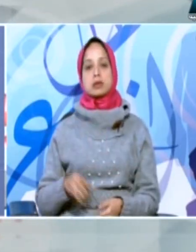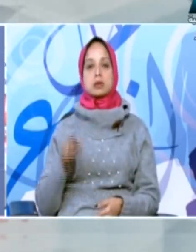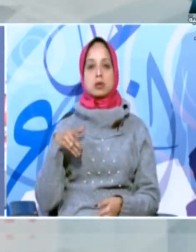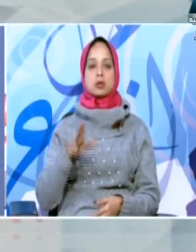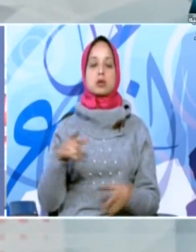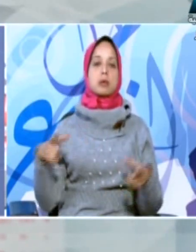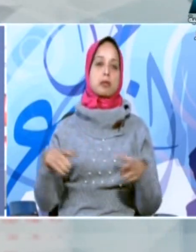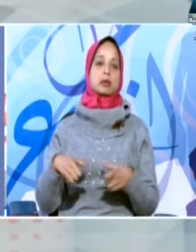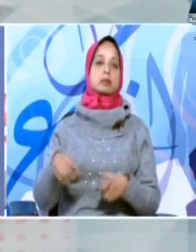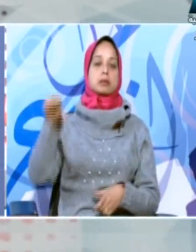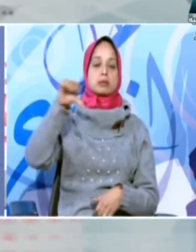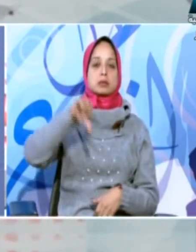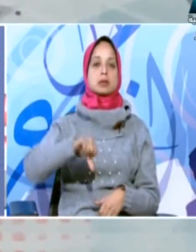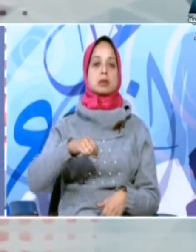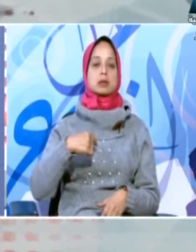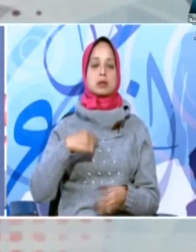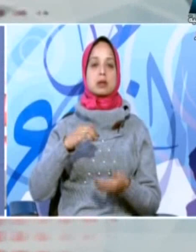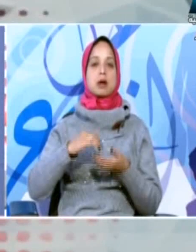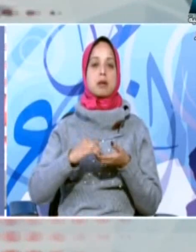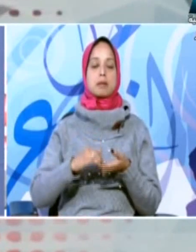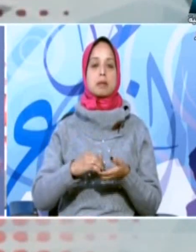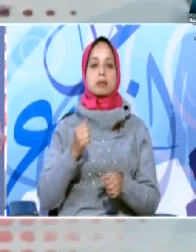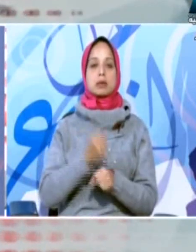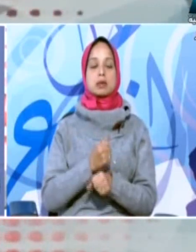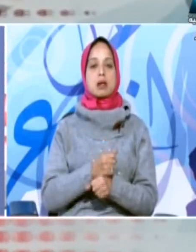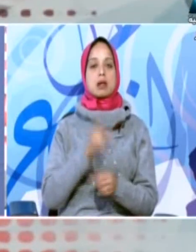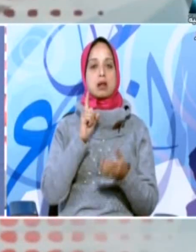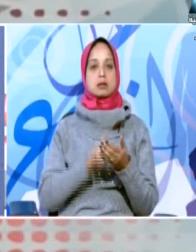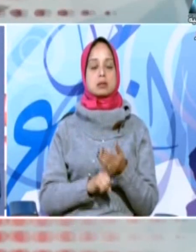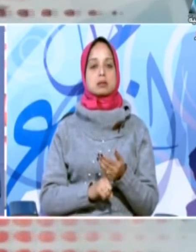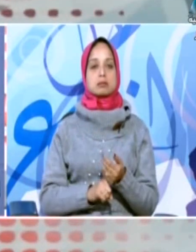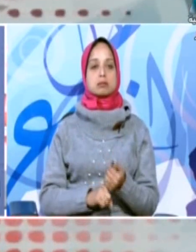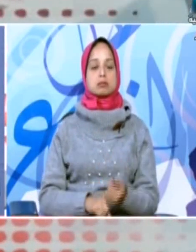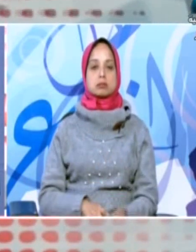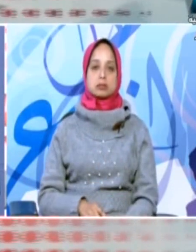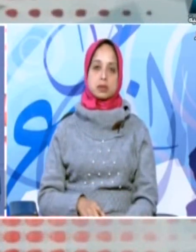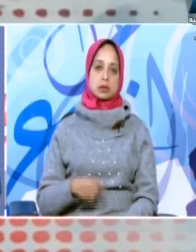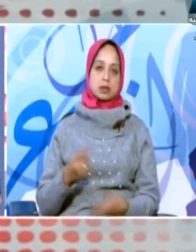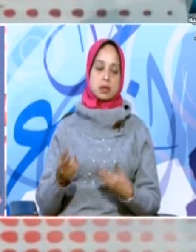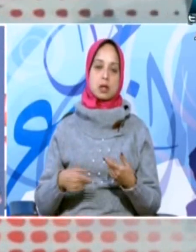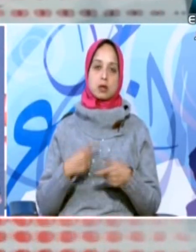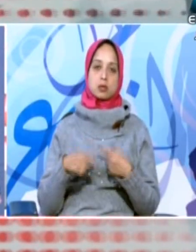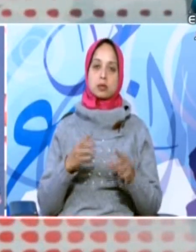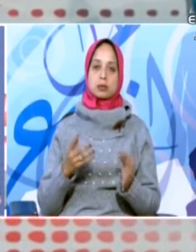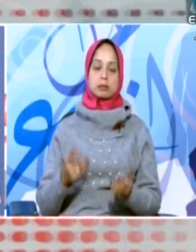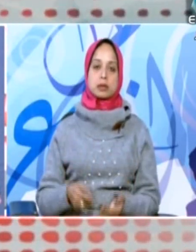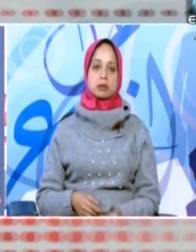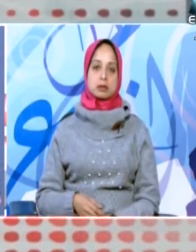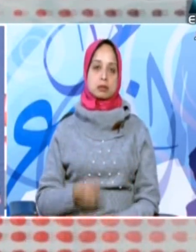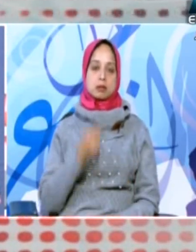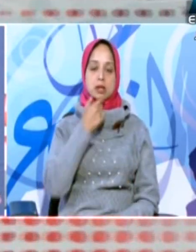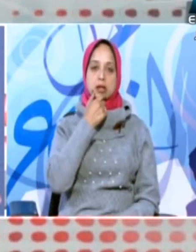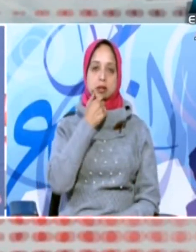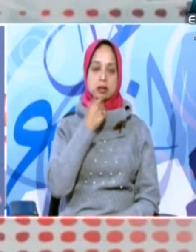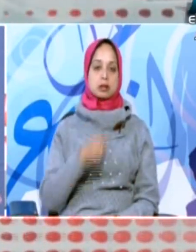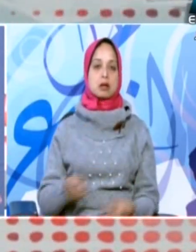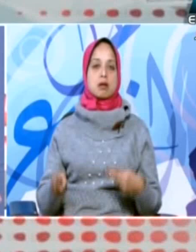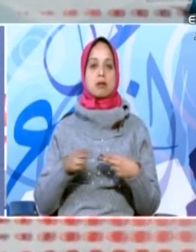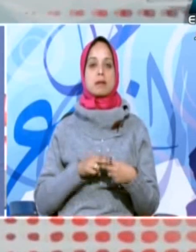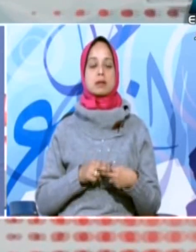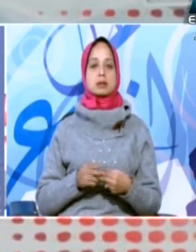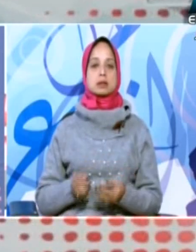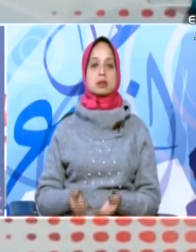لا لا احنا هنعمل معاهده. طب هتشتكيها لمين؟ يعني على اعتبار ان انجلترا رفضت ان تديك الاستقلال بعد الحرب، هتشتكيها